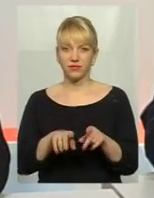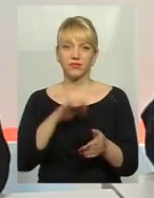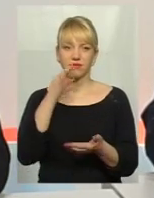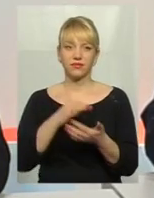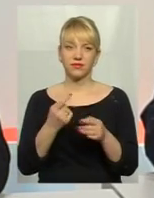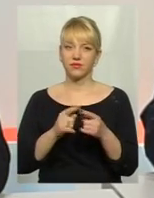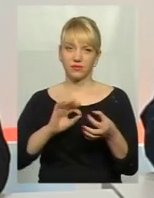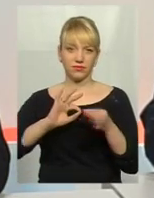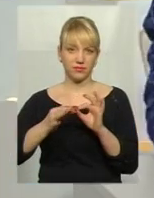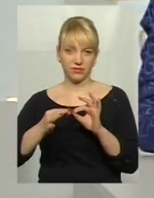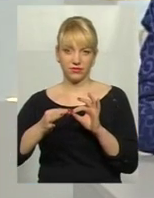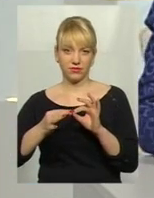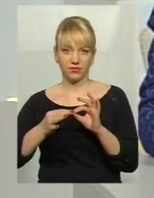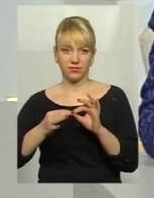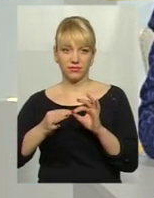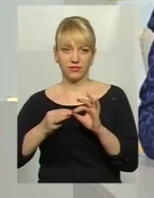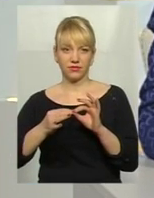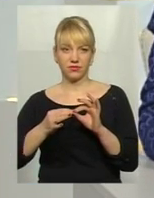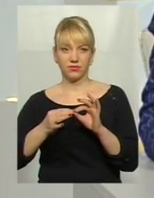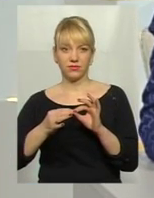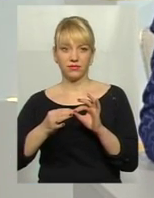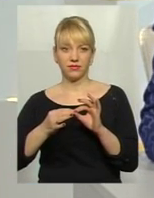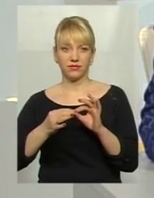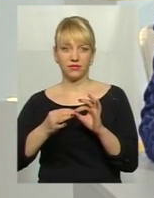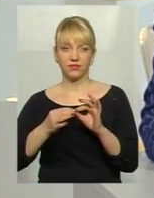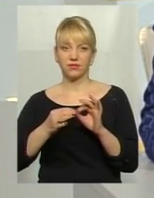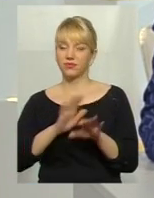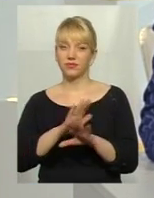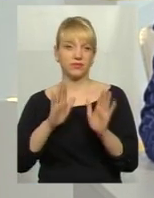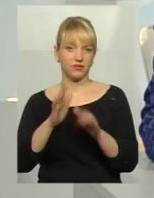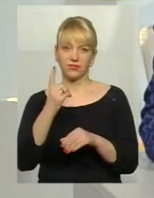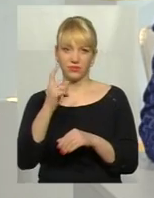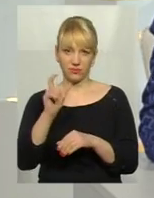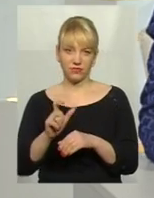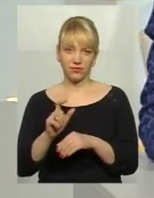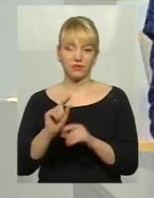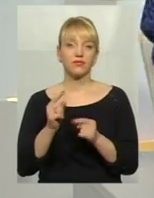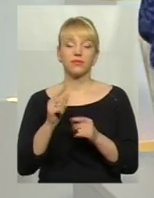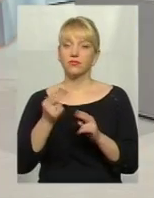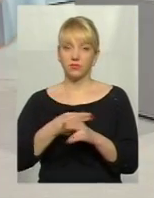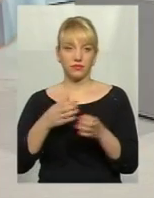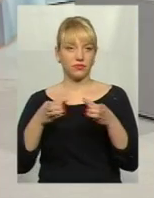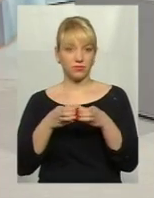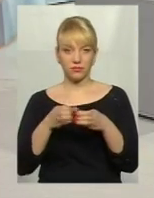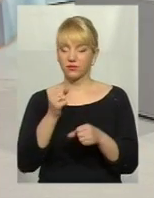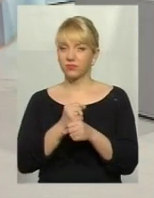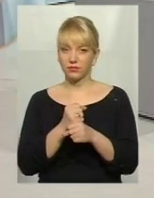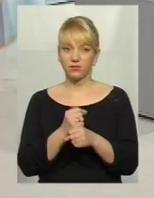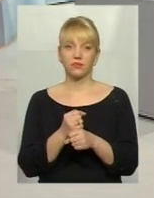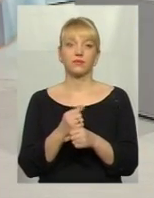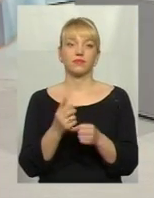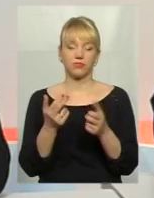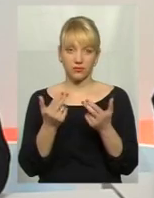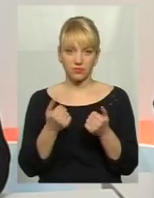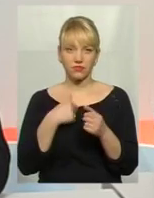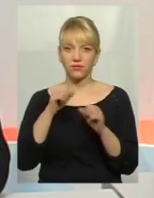насправді, це досить складно. Ну, мабуть, ще й не лише однієї людини, тому що без команди працювати неможливо. Я згоден. Так. Може,